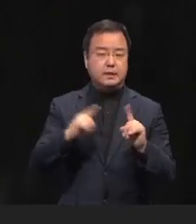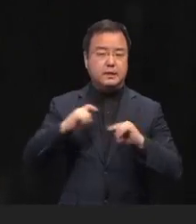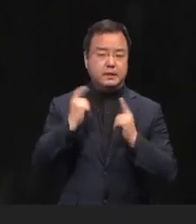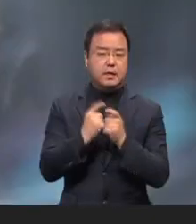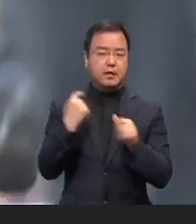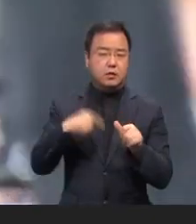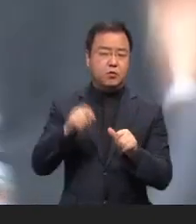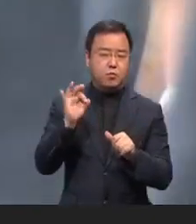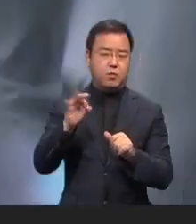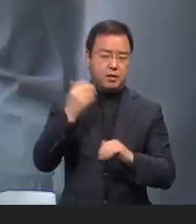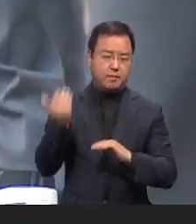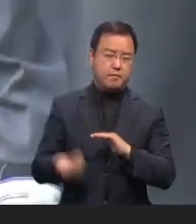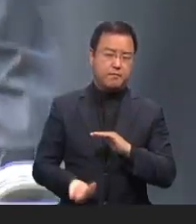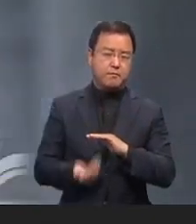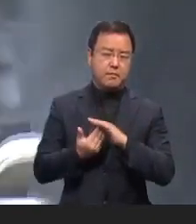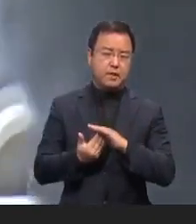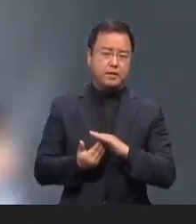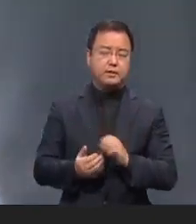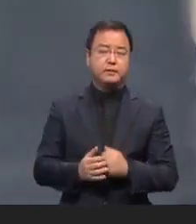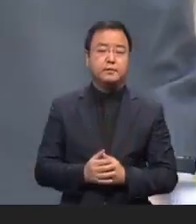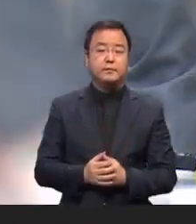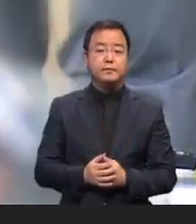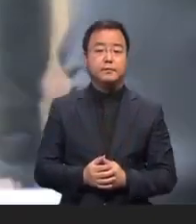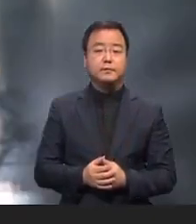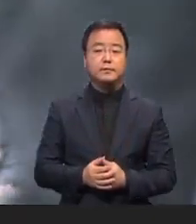기록했습니다 ebs 뉴스 성성 아닙니다